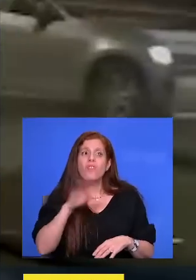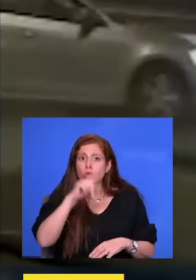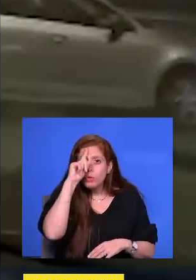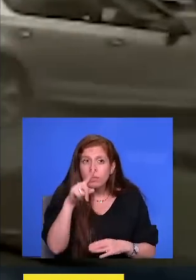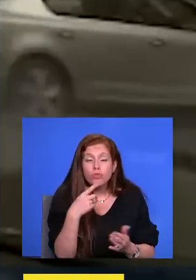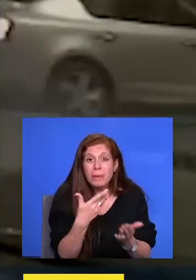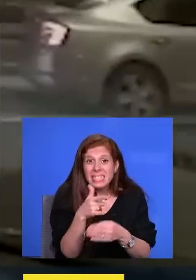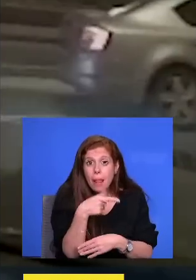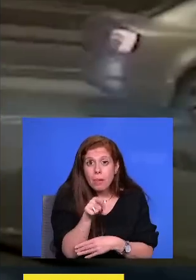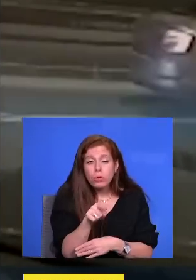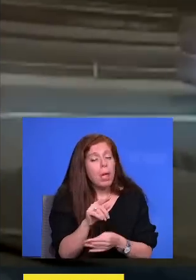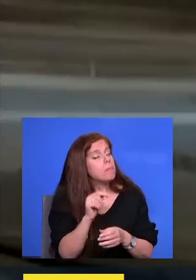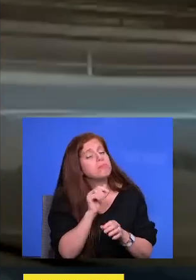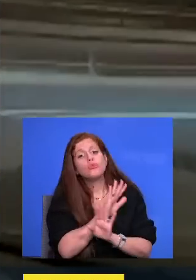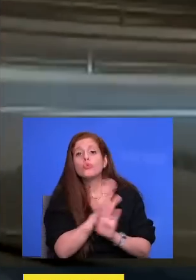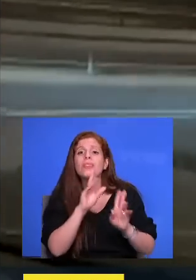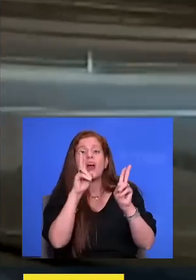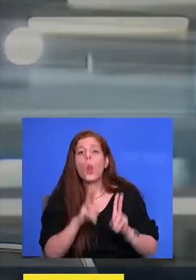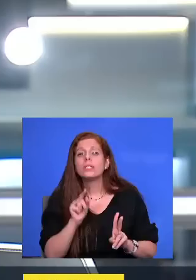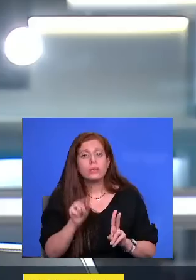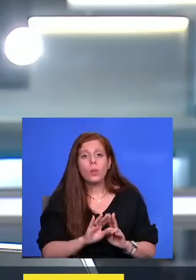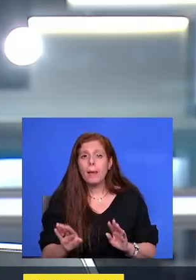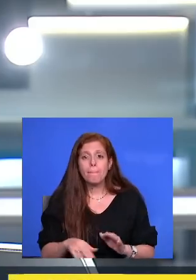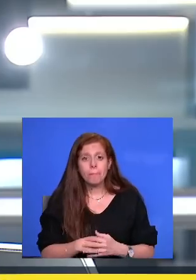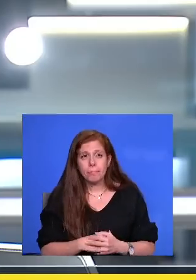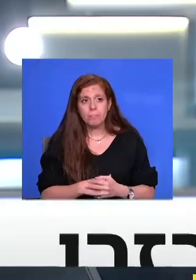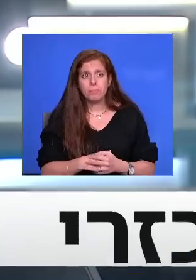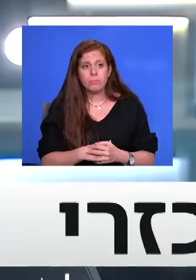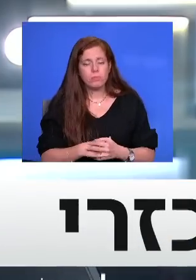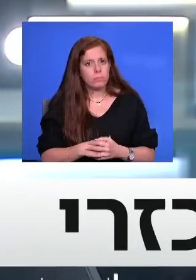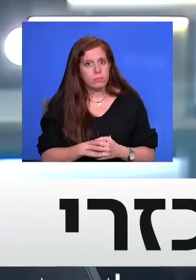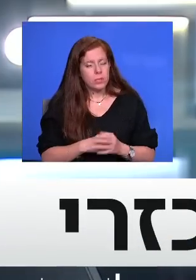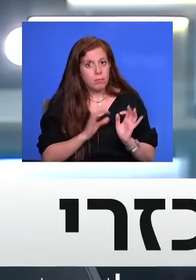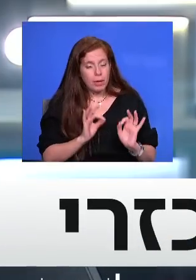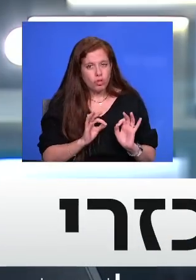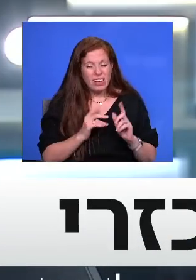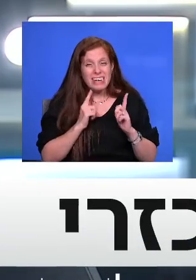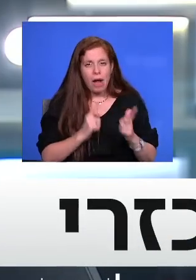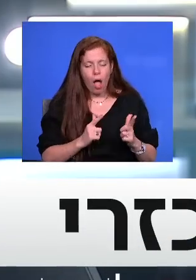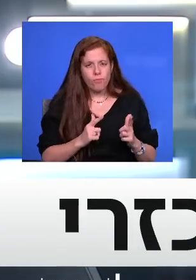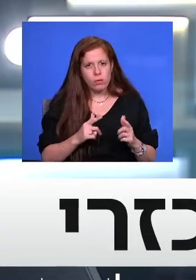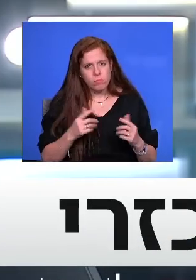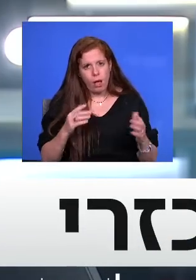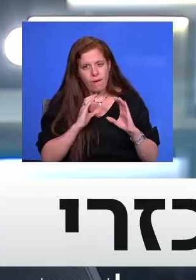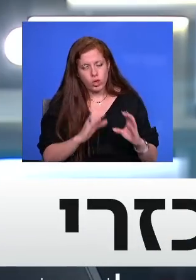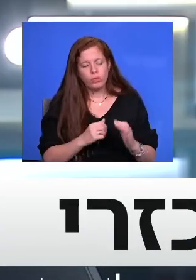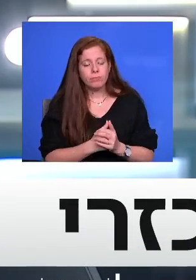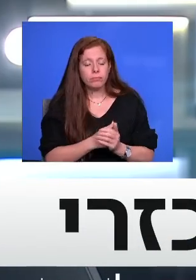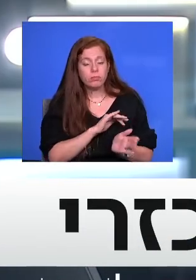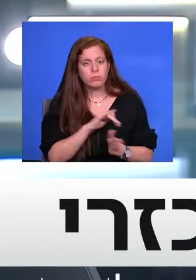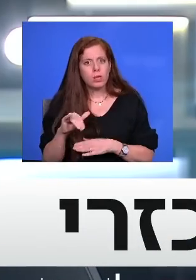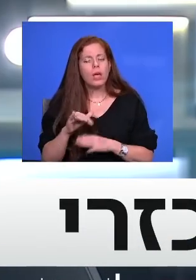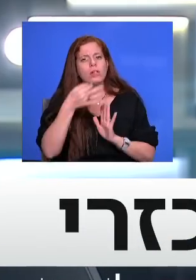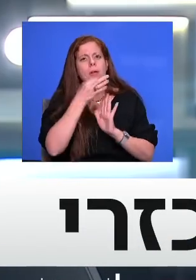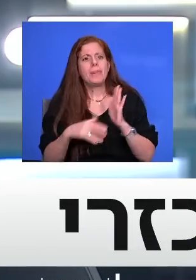מתועדים, דבר לא עוצר אותם. ממש שדה קרב בכבישים. עכשיו פרטים חדשים מחקירת